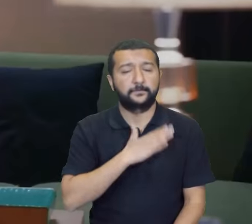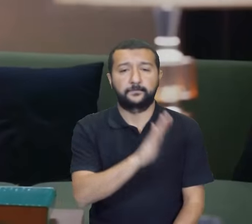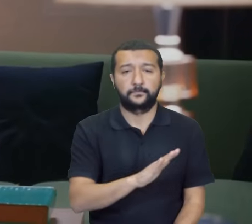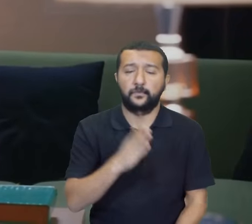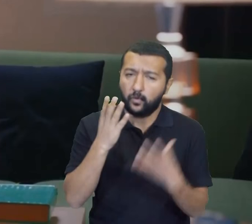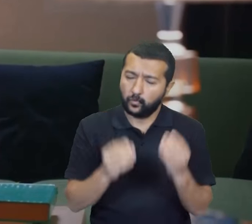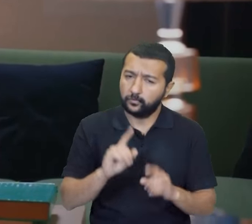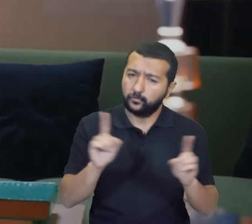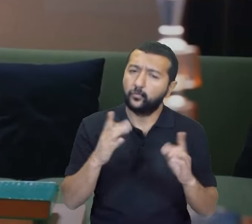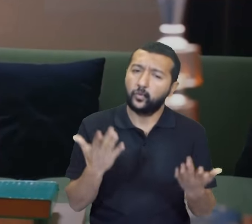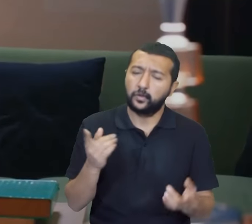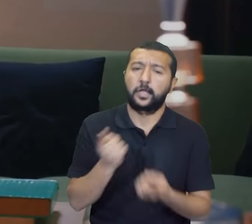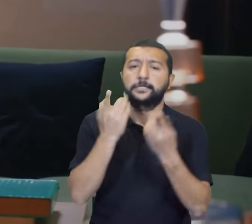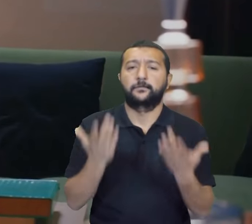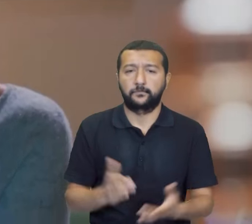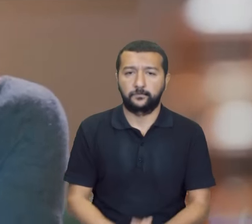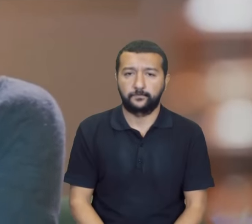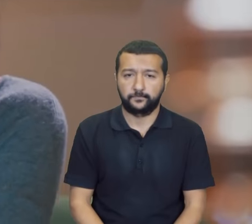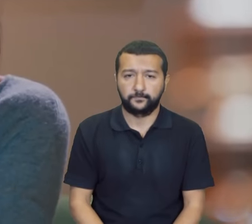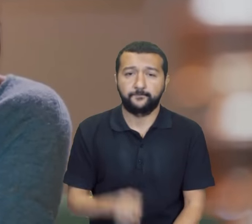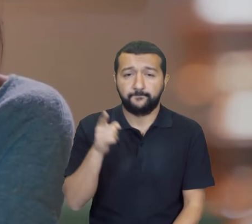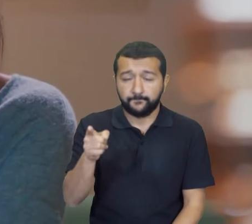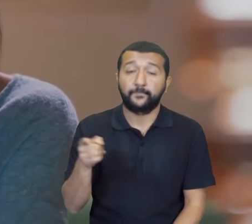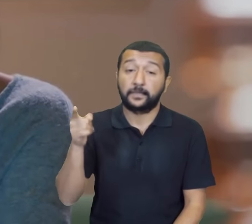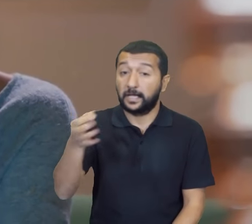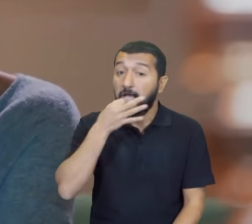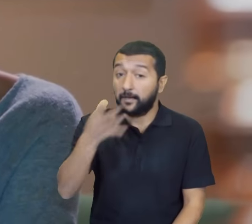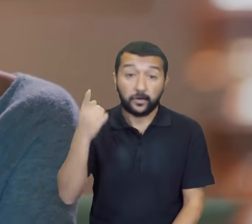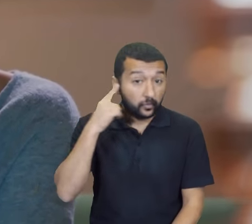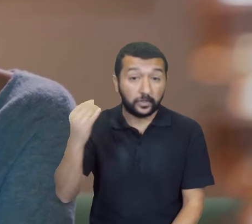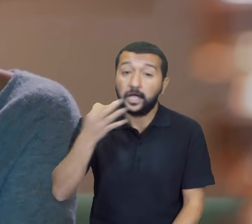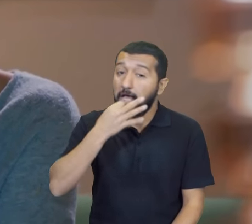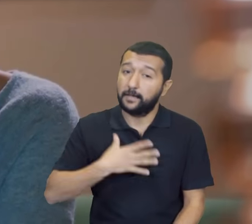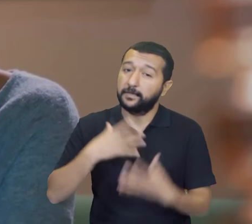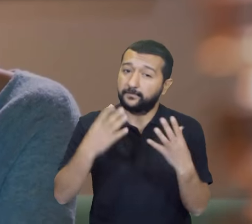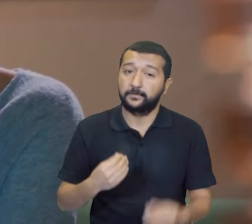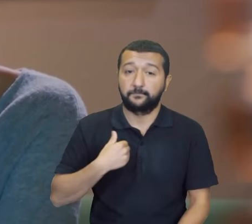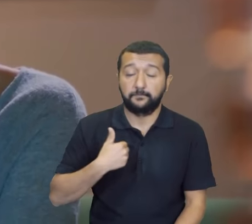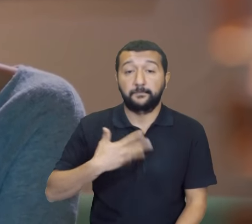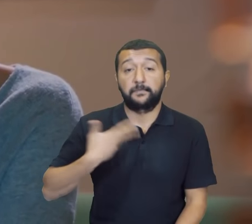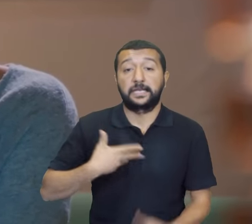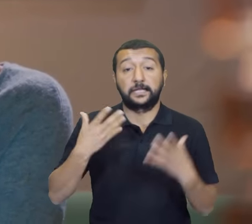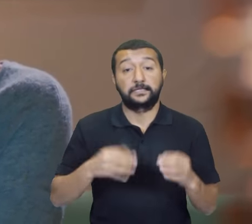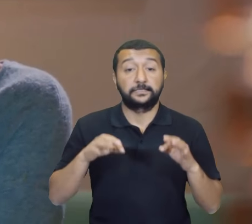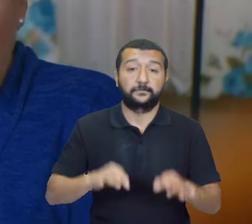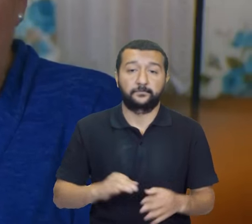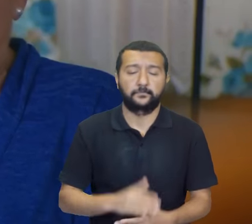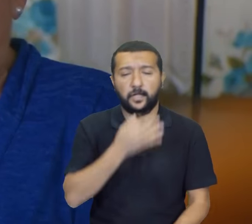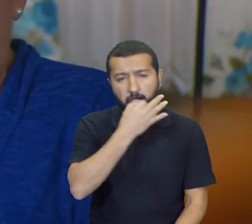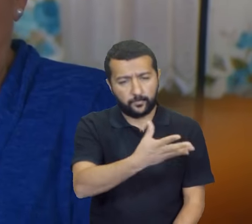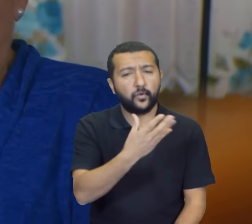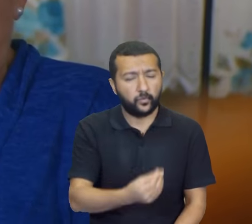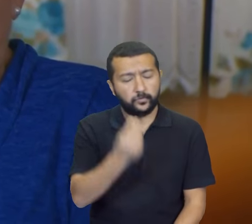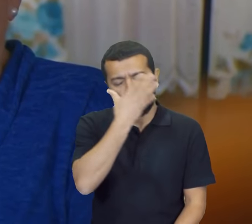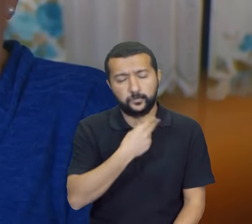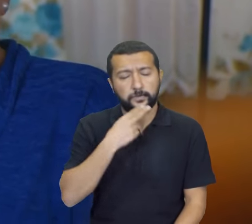olasın. Ay olur mu öyle şey, estağfurullah. Ya hatta siz haber aldığınızda bana da haber verseniz, ben merak ettim şimdi. Veririm